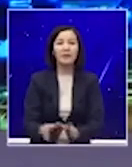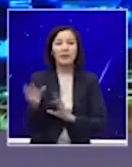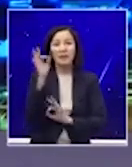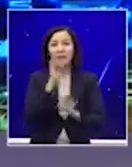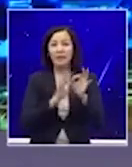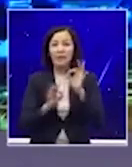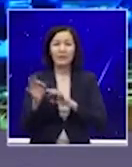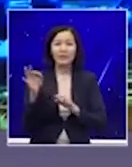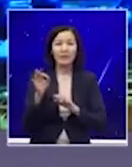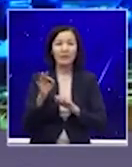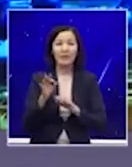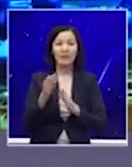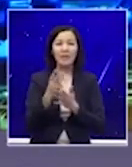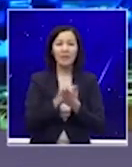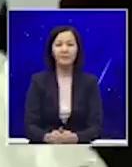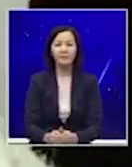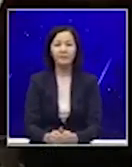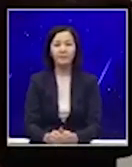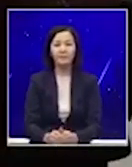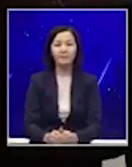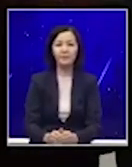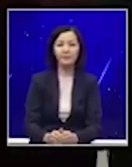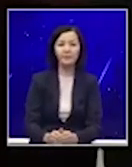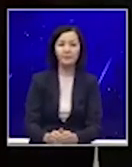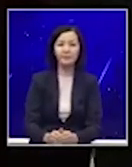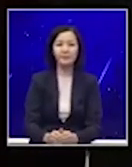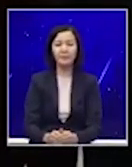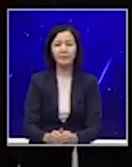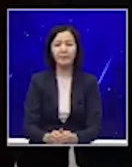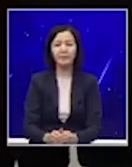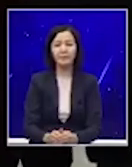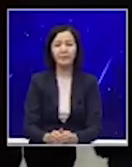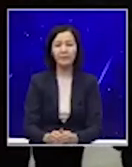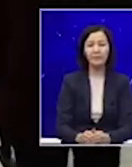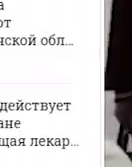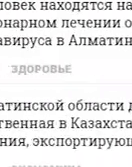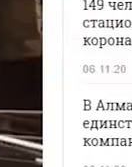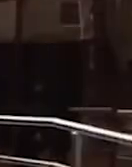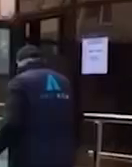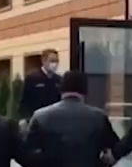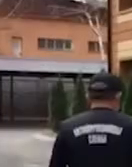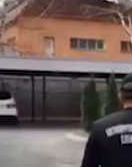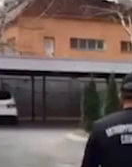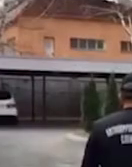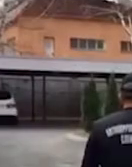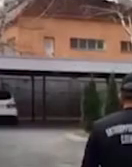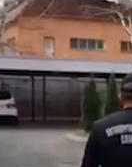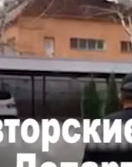Лекарственный штаб фонд Алматинской области готов к возможности. Парацетамол.